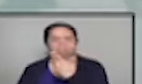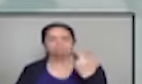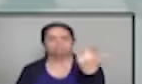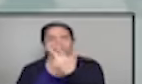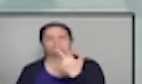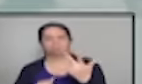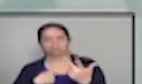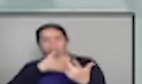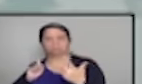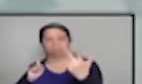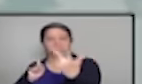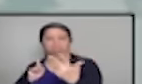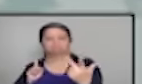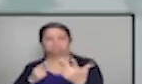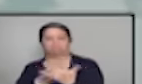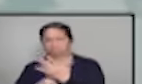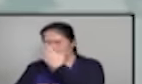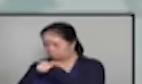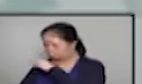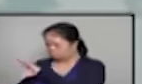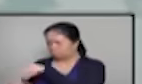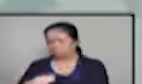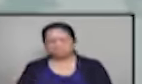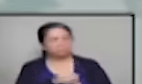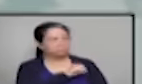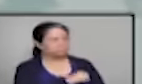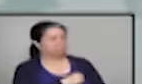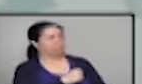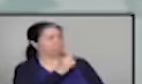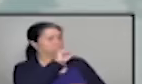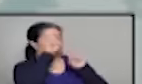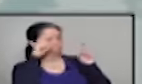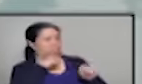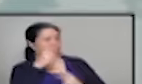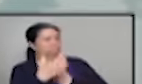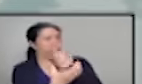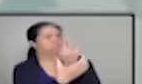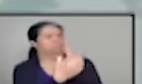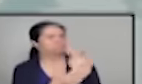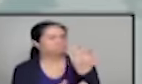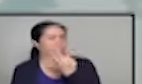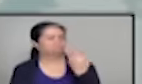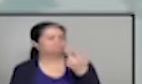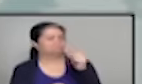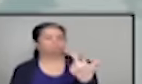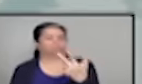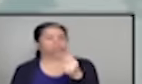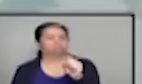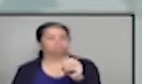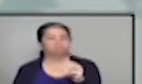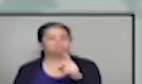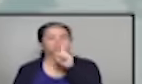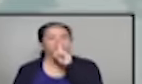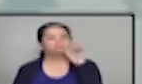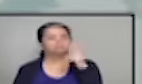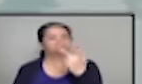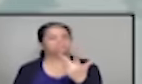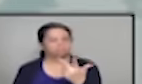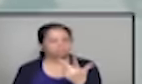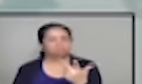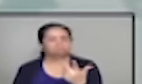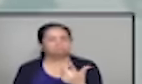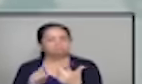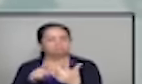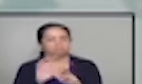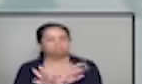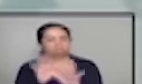ako lang yung hindi kasama. Ba't di ka sinama? Yun nga po nakagulat kasi hindi ako sinama doon na nag-uusap-usap na pala sila. Nangako sila na